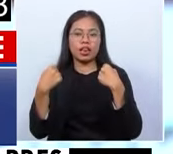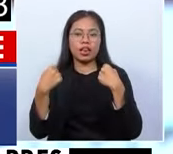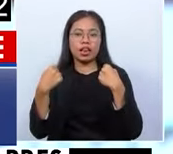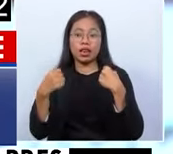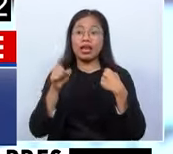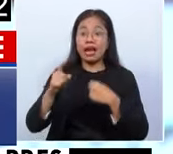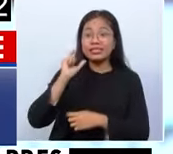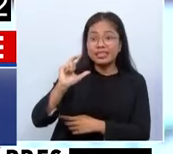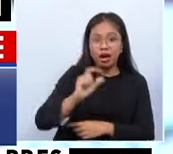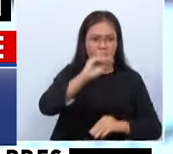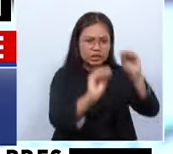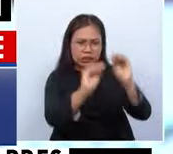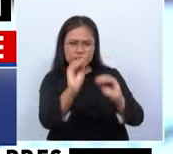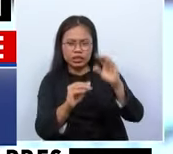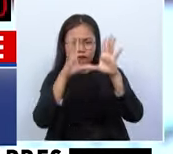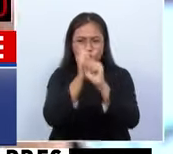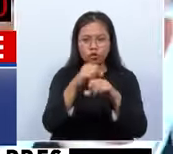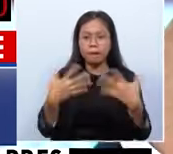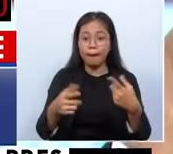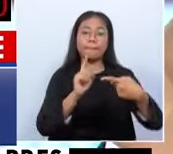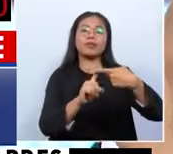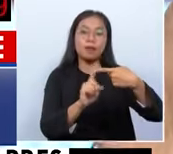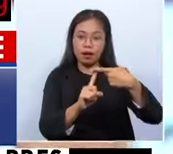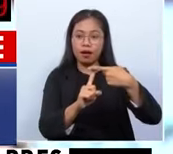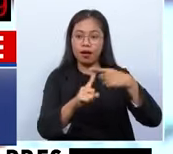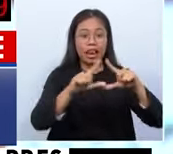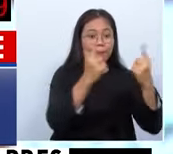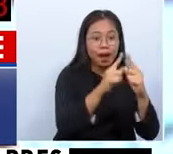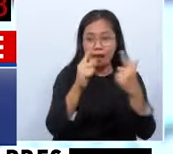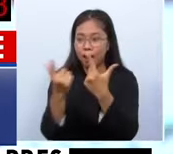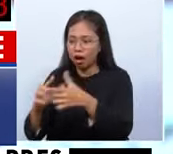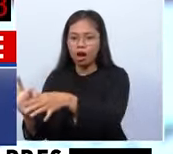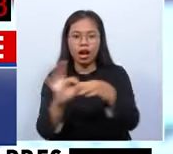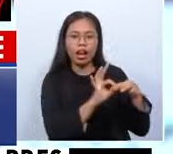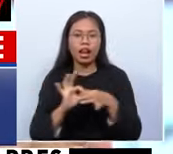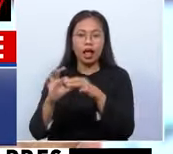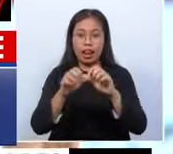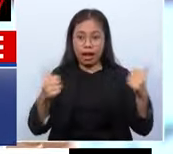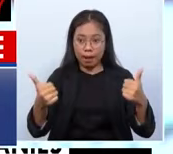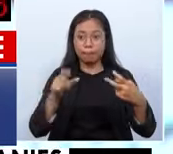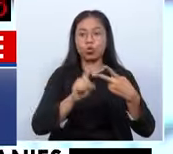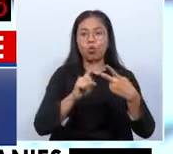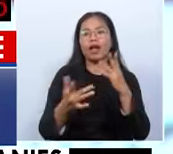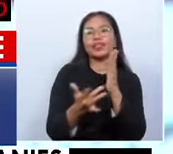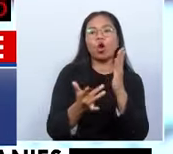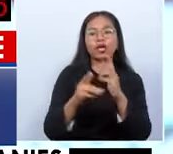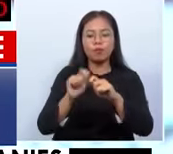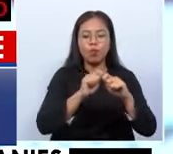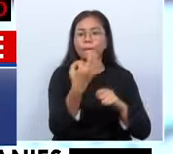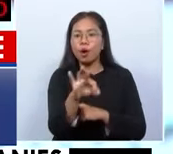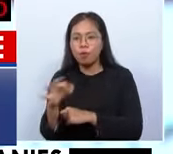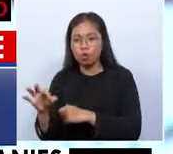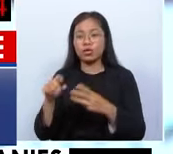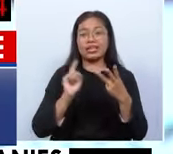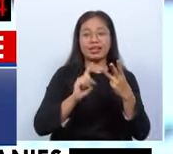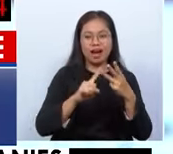ini satu adalah melibatkan secara komprehensif yang kedua menggunakan teknologi terbaru yang ketiga sistem recovery